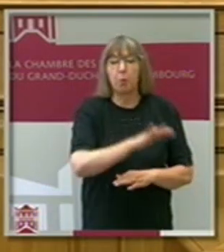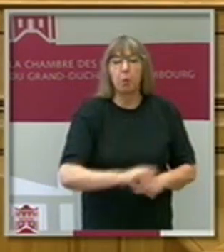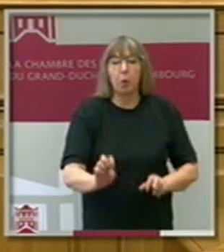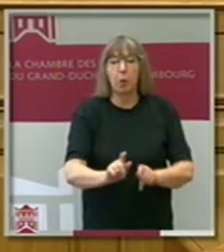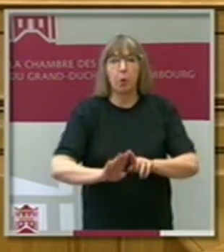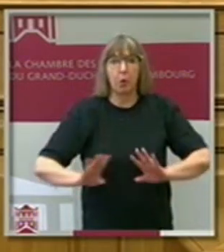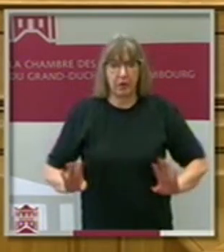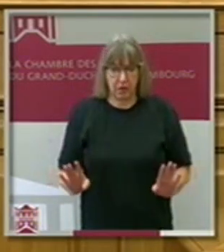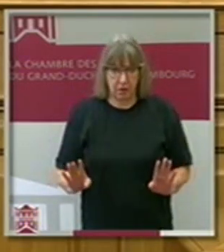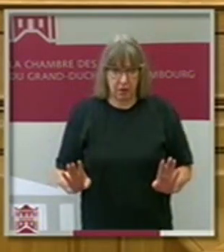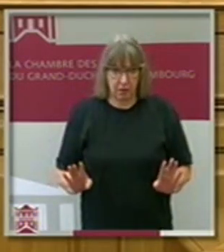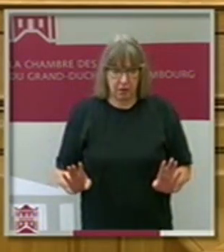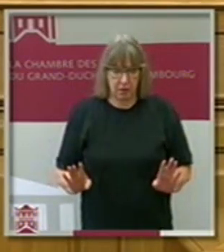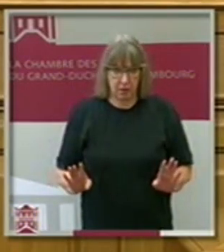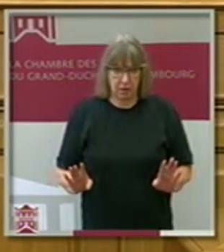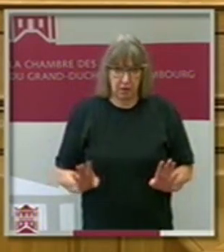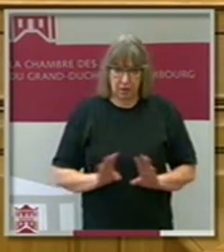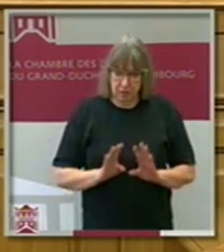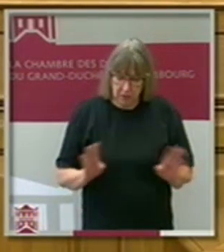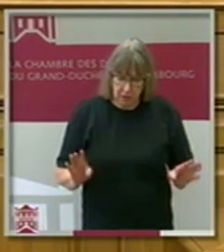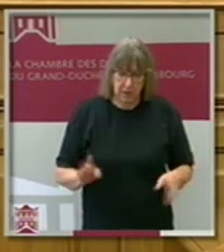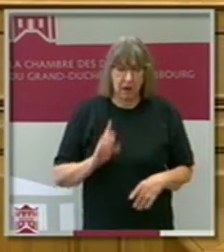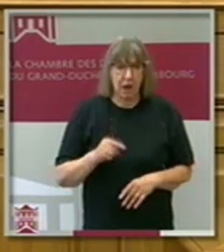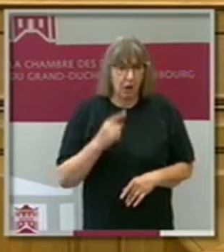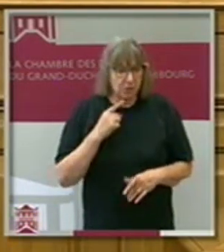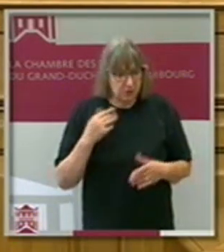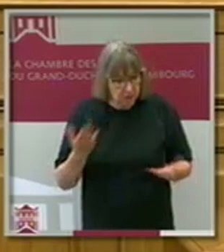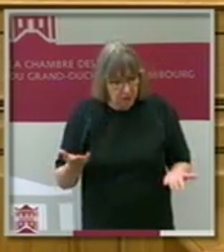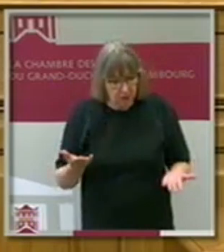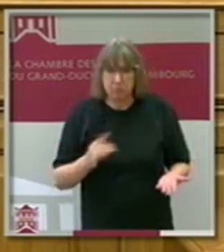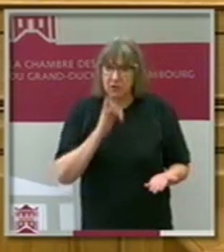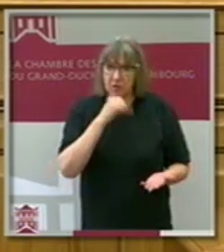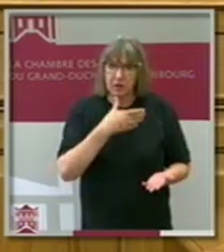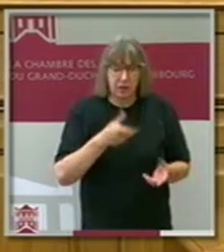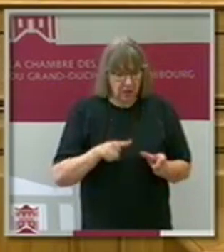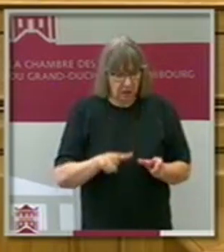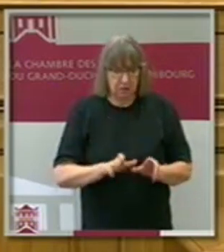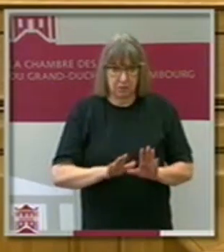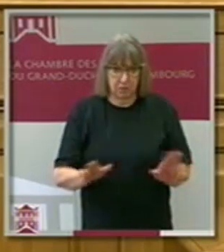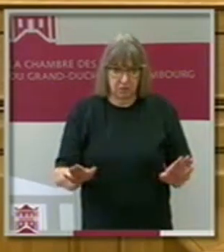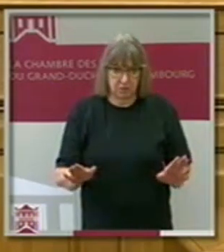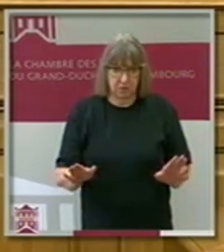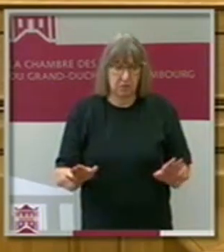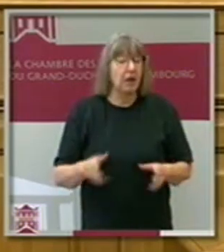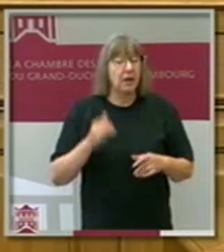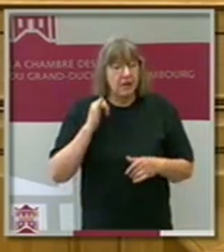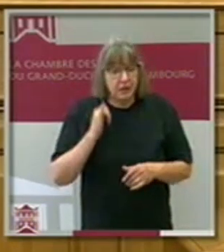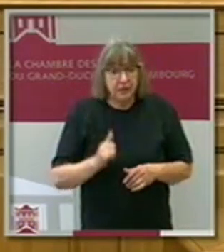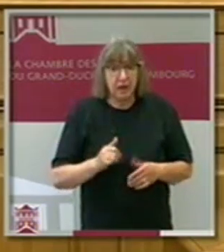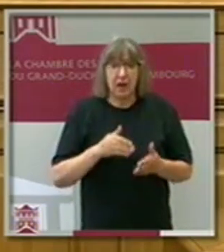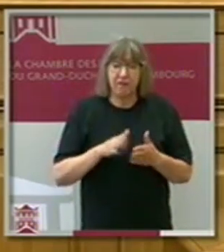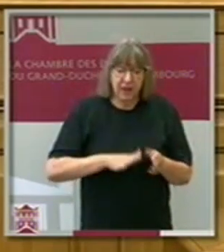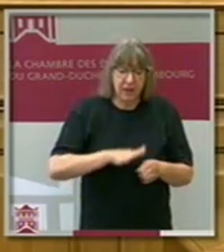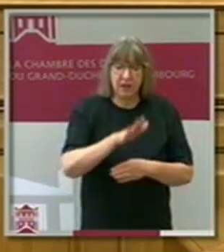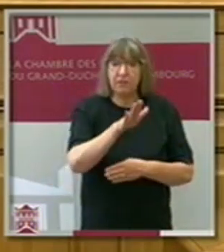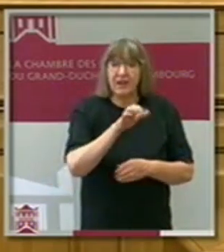weitermachen, weiterwürsen. Wir haben noch gesagt, das kann ein Referendum machen. Wenn ihn eben du dich gif erreichen, dass Schiederin am Land nicht über